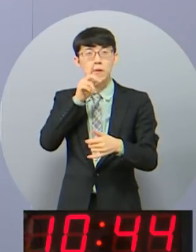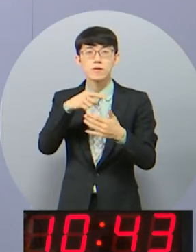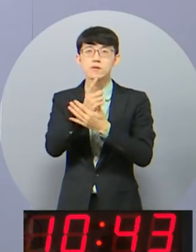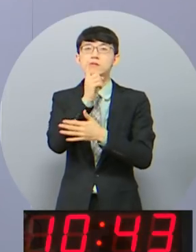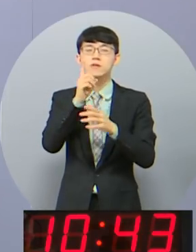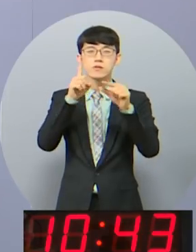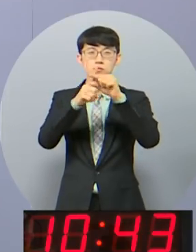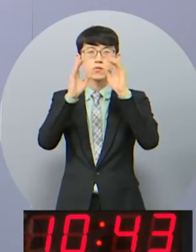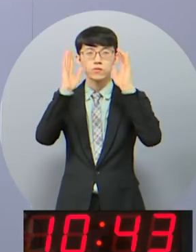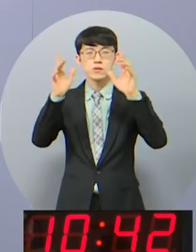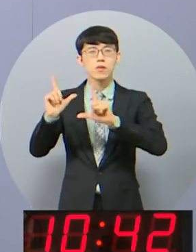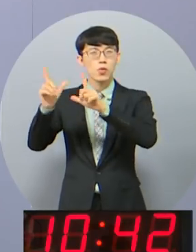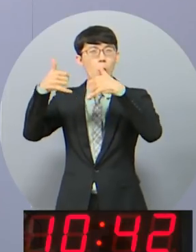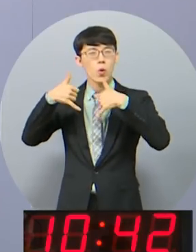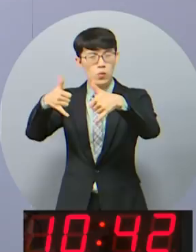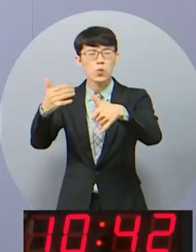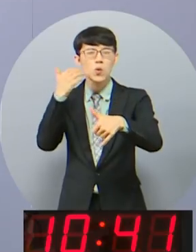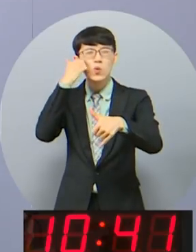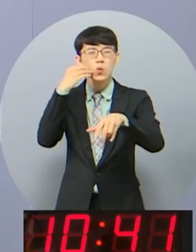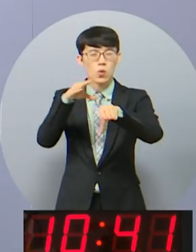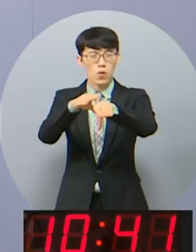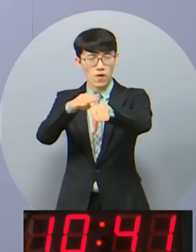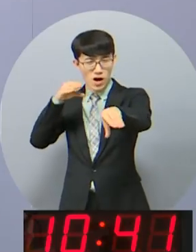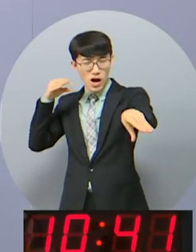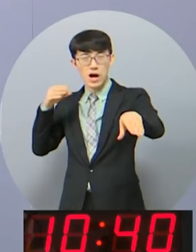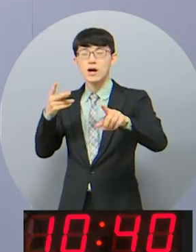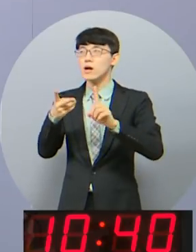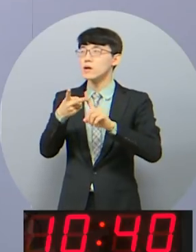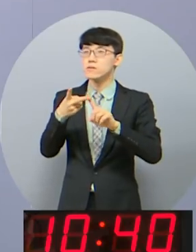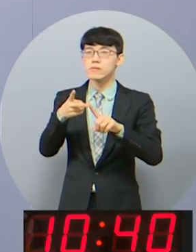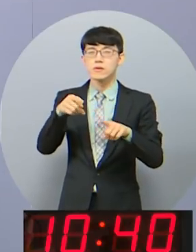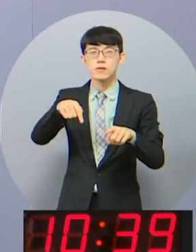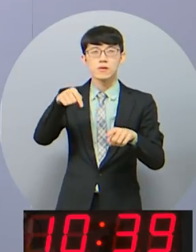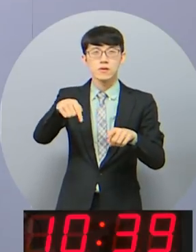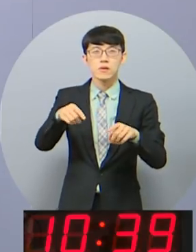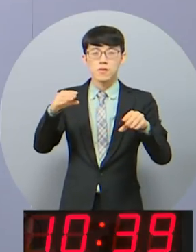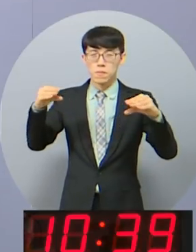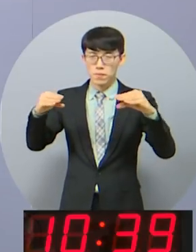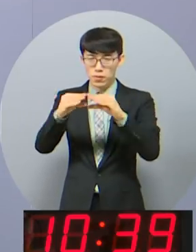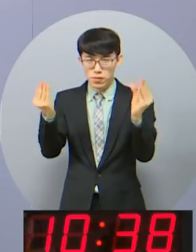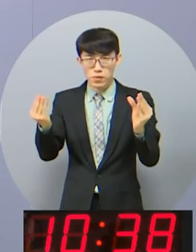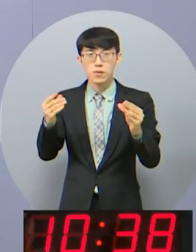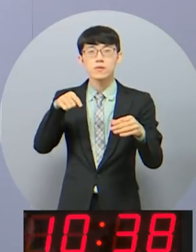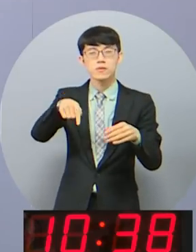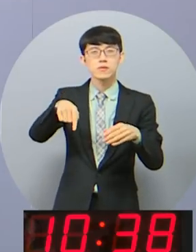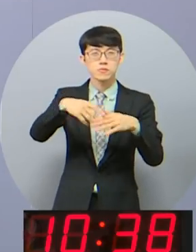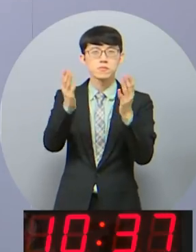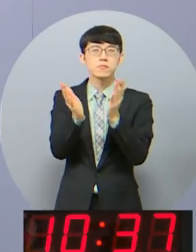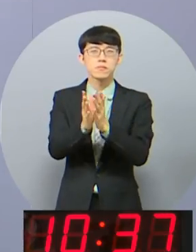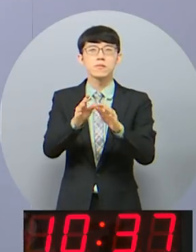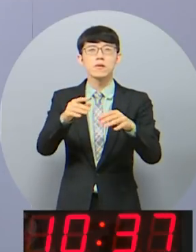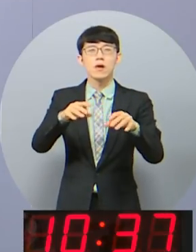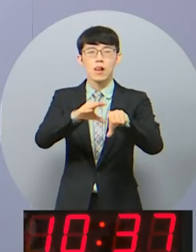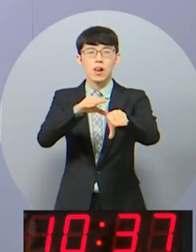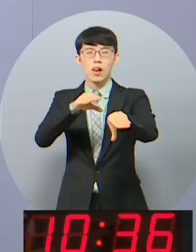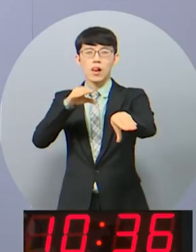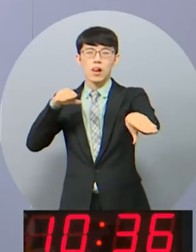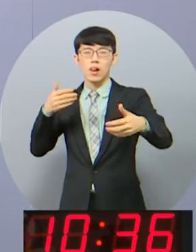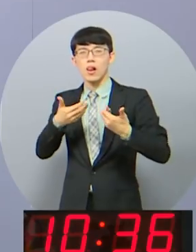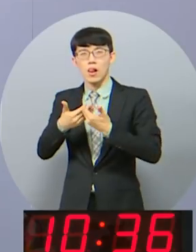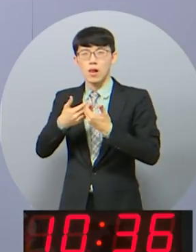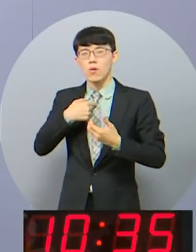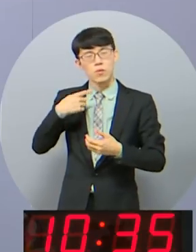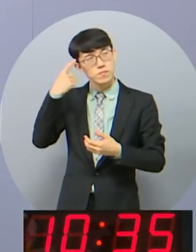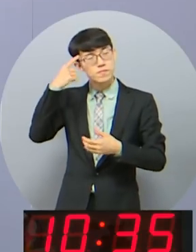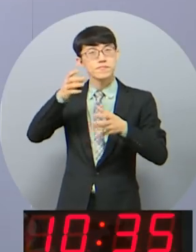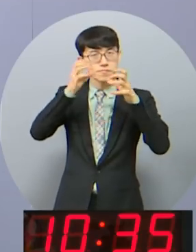塞车，只要一出车祸，所有的交通动弹不得。所以宇恩主张淡水需要有第二条、第三条的连